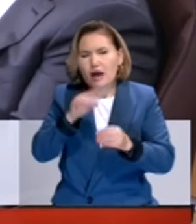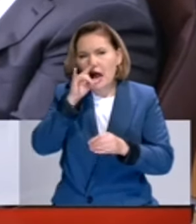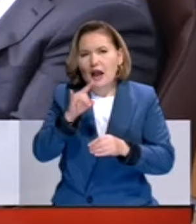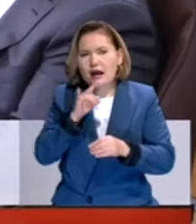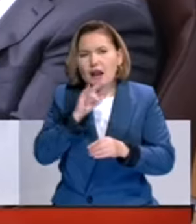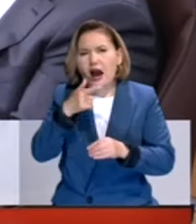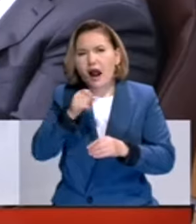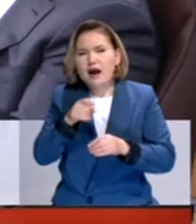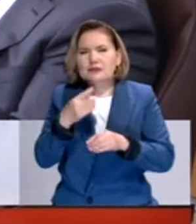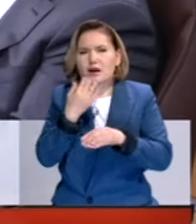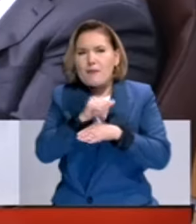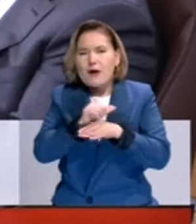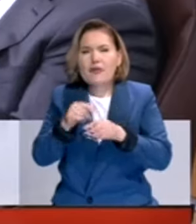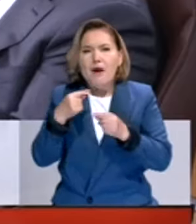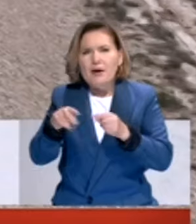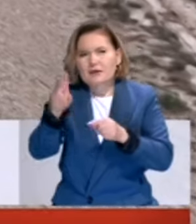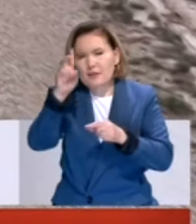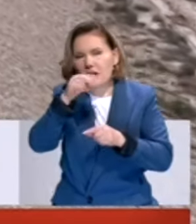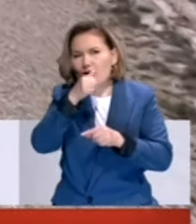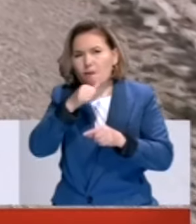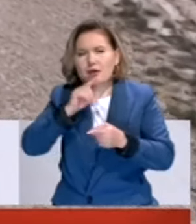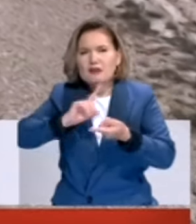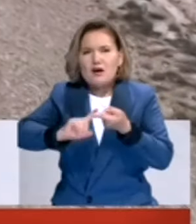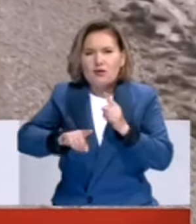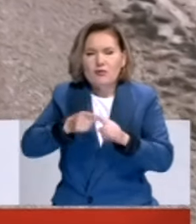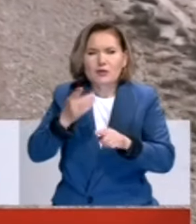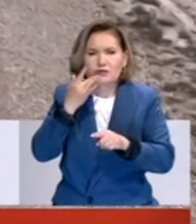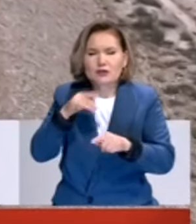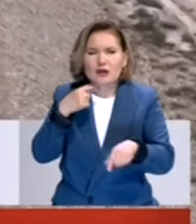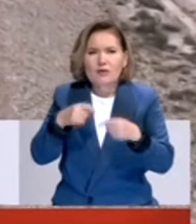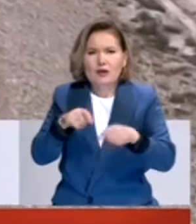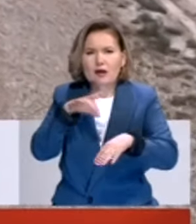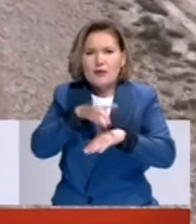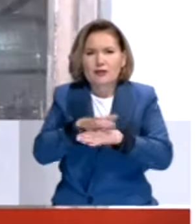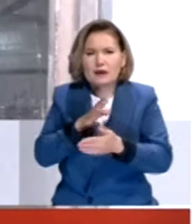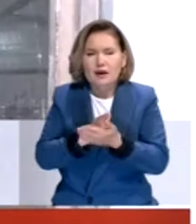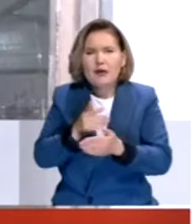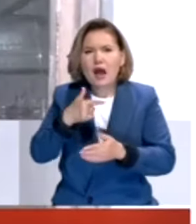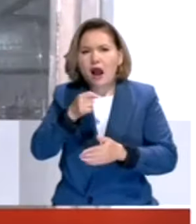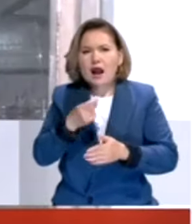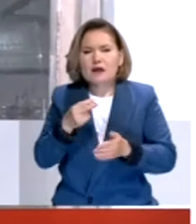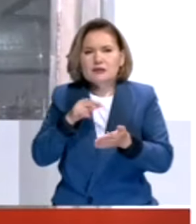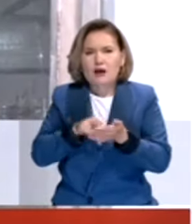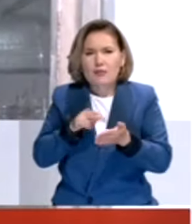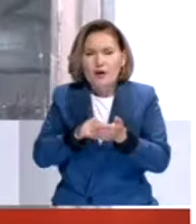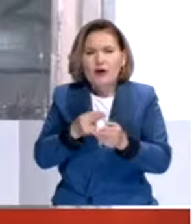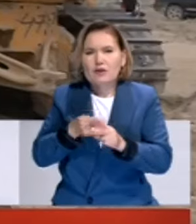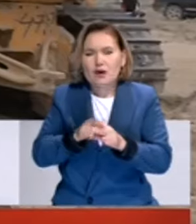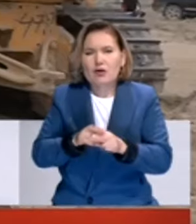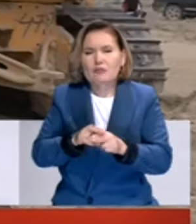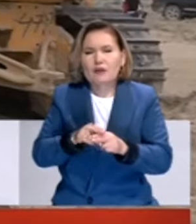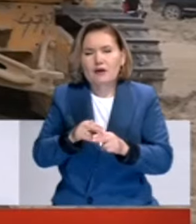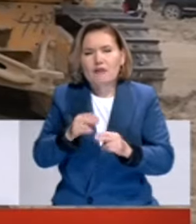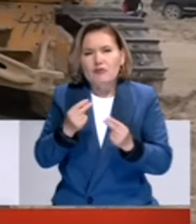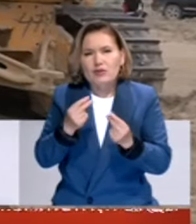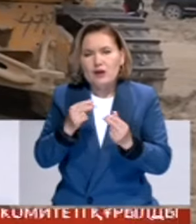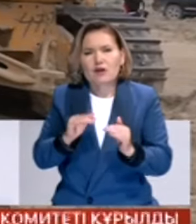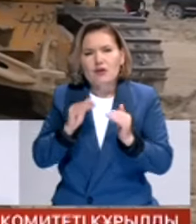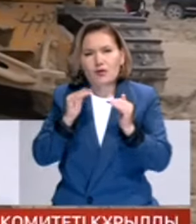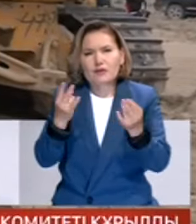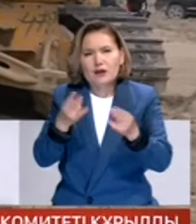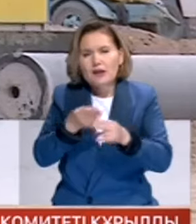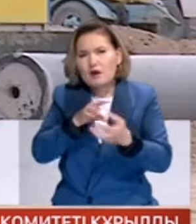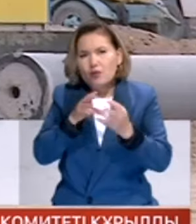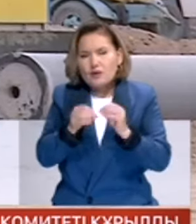еліміздің көгілдір отыны басқа мемлекеттерге заңсыз экспортталып жатыр. Оның үстіне газдың өзіндік құны да әлдеқайда жоғары. Сондықтан